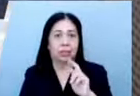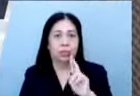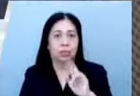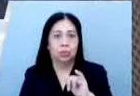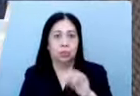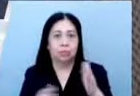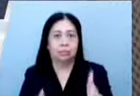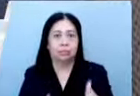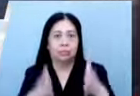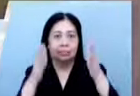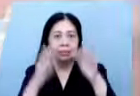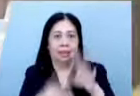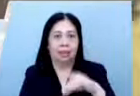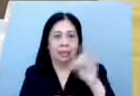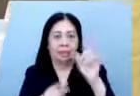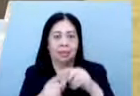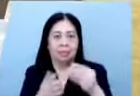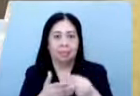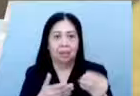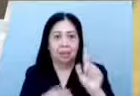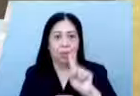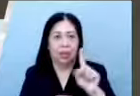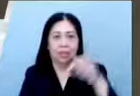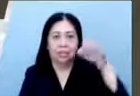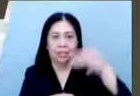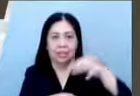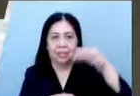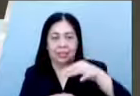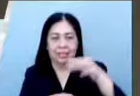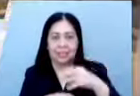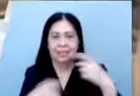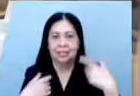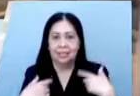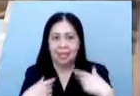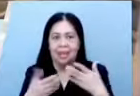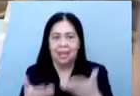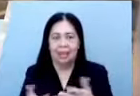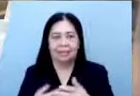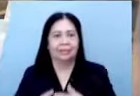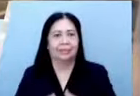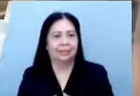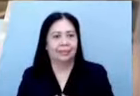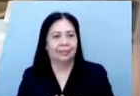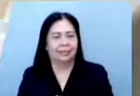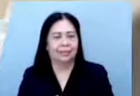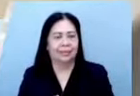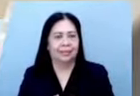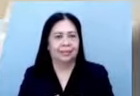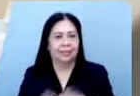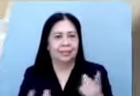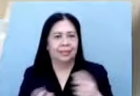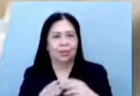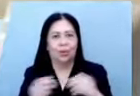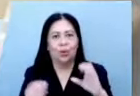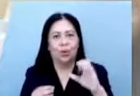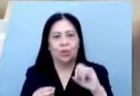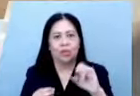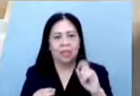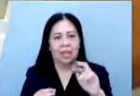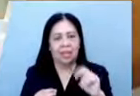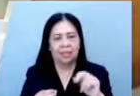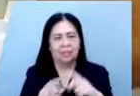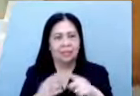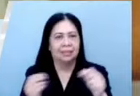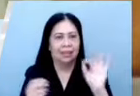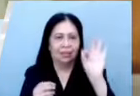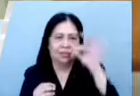ang kanilang bilihan ng tsaa. Tampok na destinasyon sa suburb ng Melbourne, ang Loon Croissant Toure. Sinasabing pinakatanyag